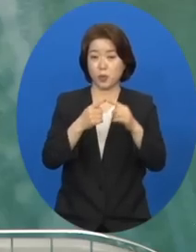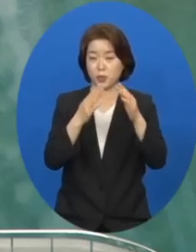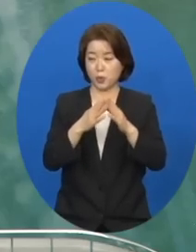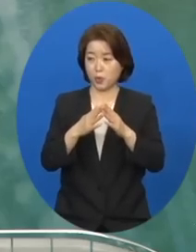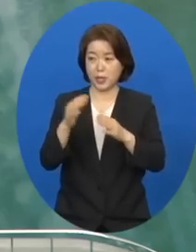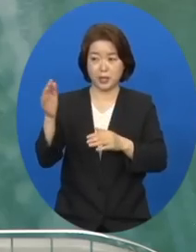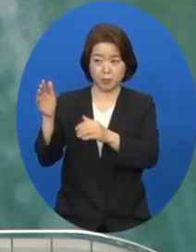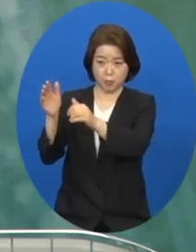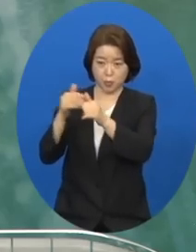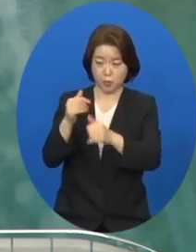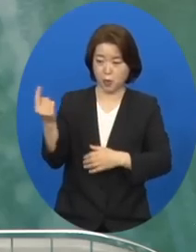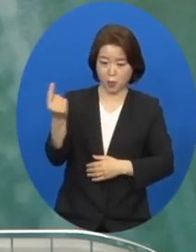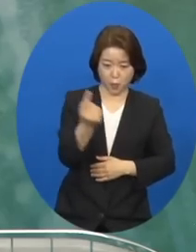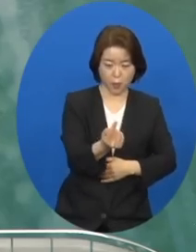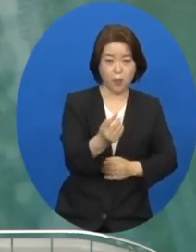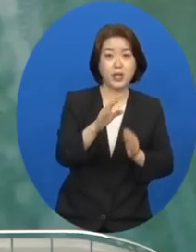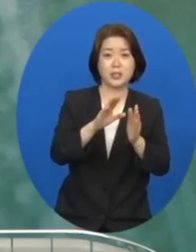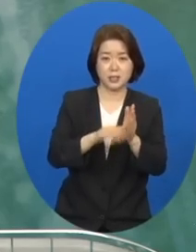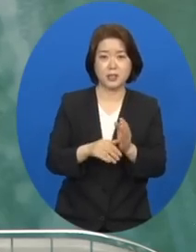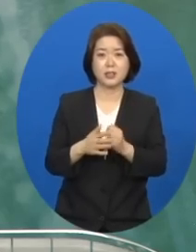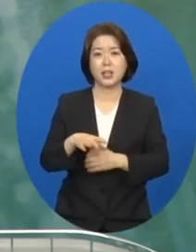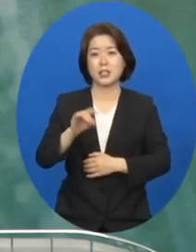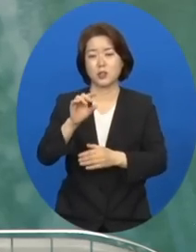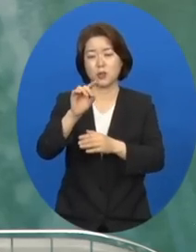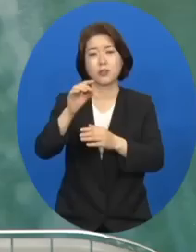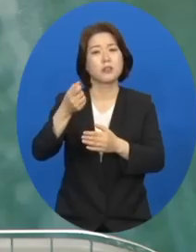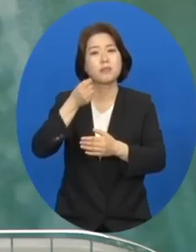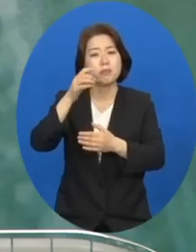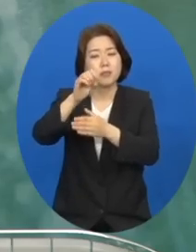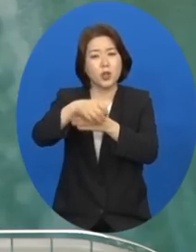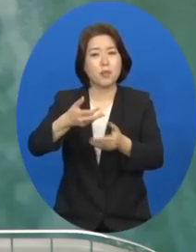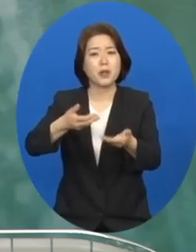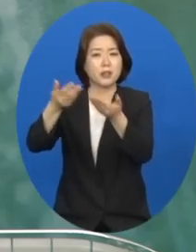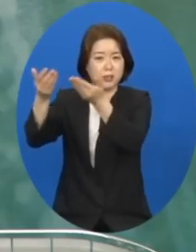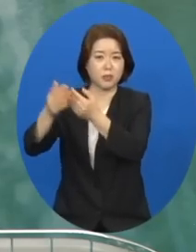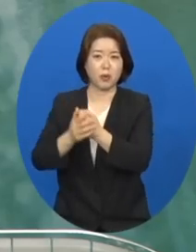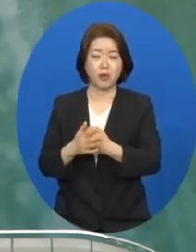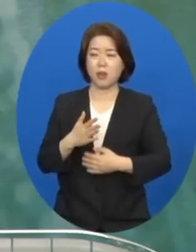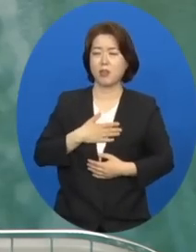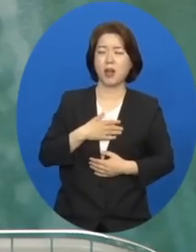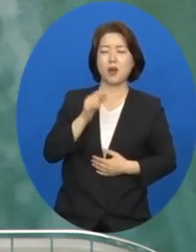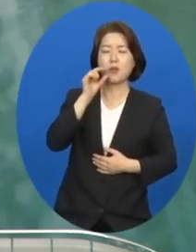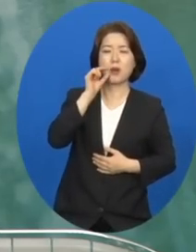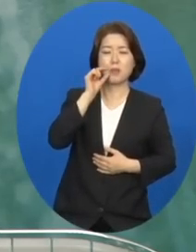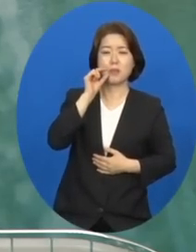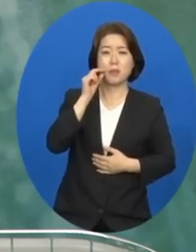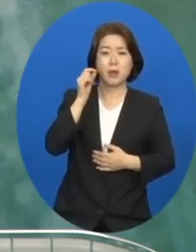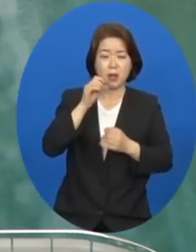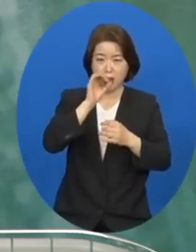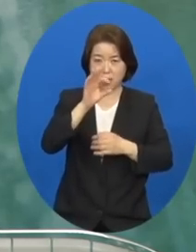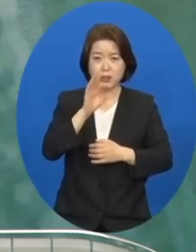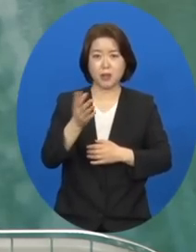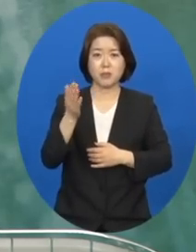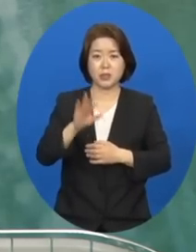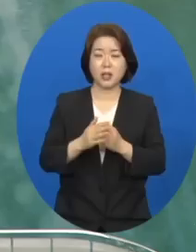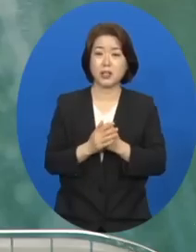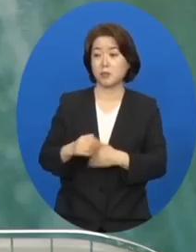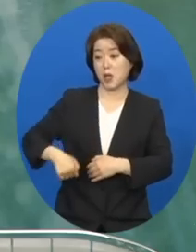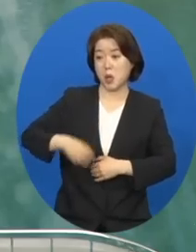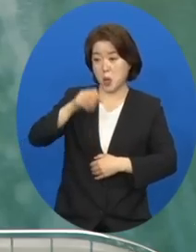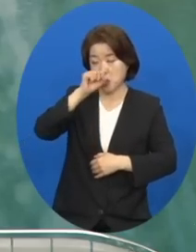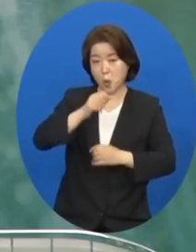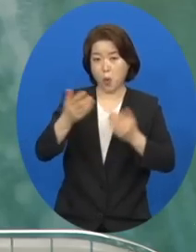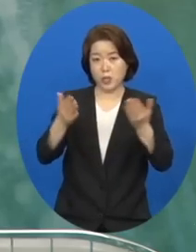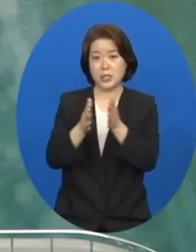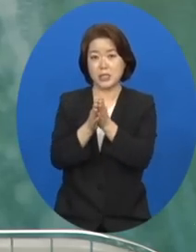받고 봤을 때도 역시 첫 열매로 들었어요 하나님 저는 할 수 없어요 근데 착한 일을 시작하신 이까